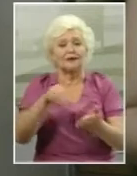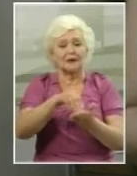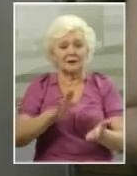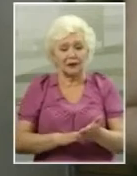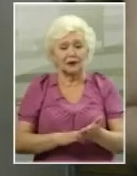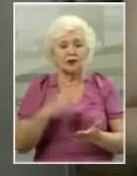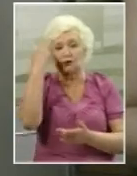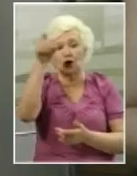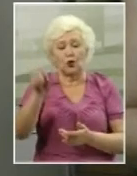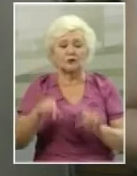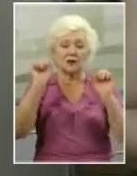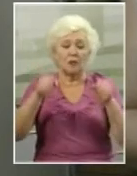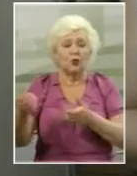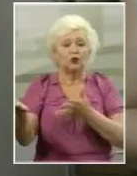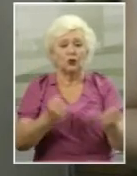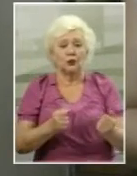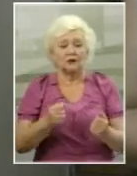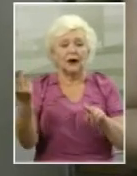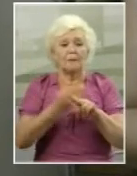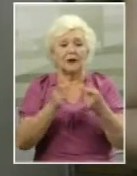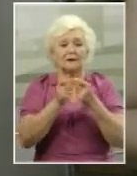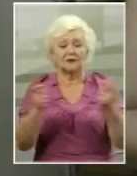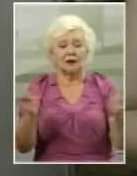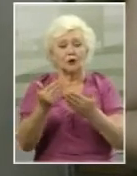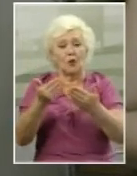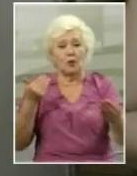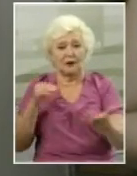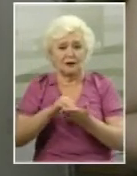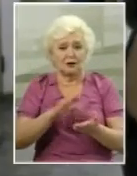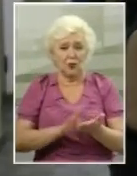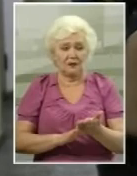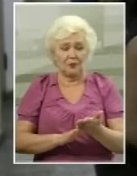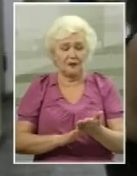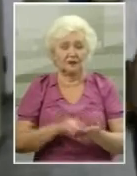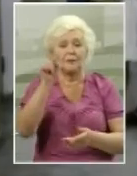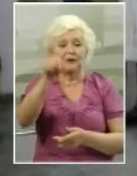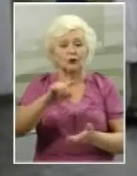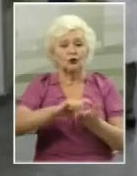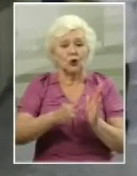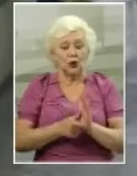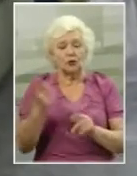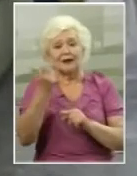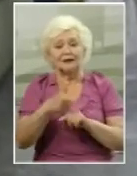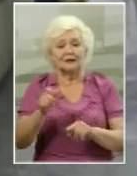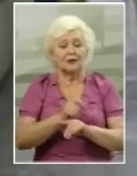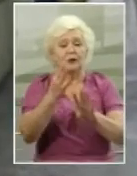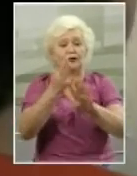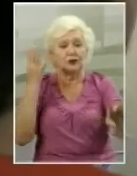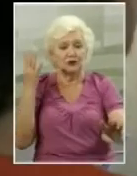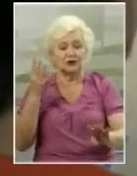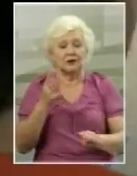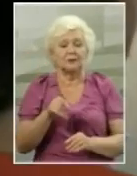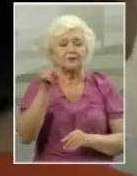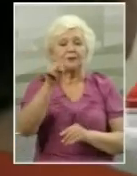реєстрації особи можуть отримати без талончиків попереднього запису. До цього кабінету найбільше черги.